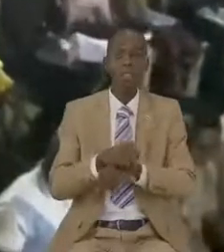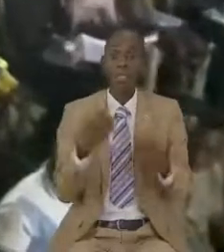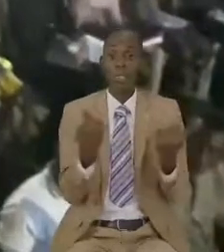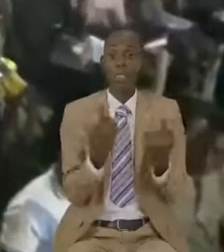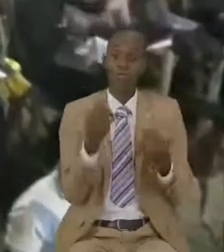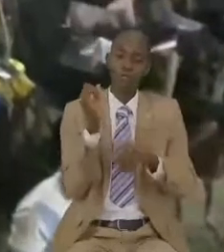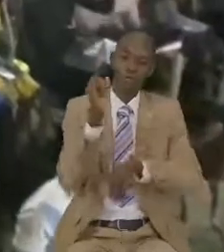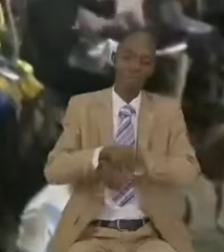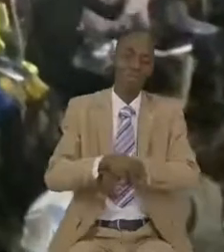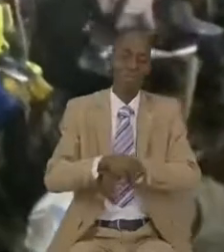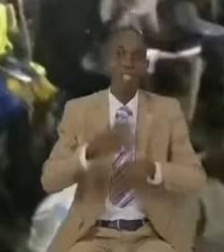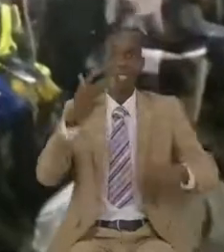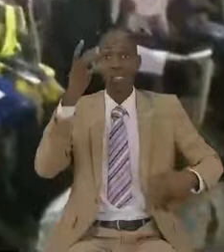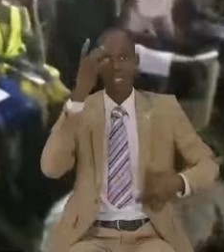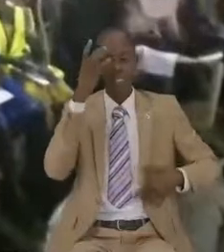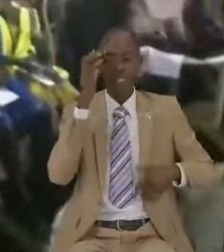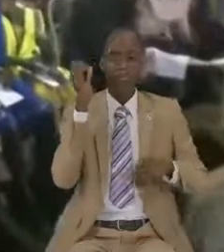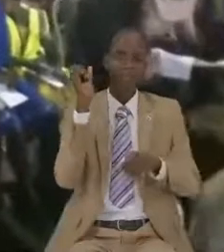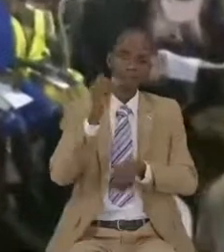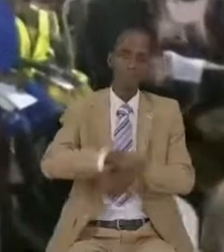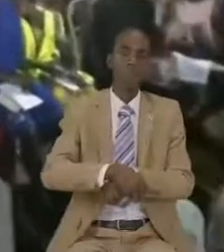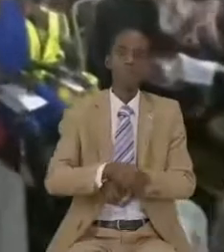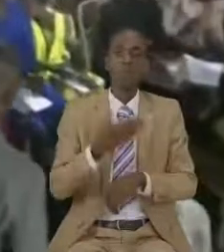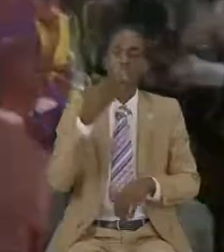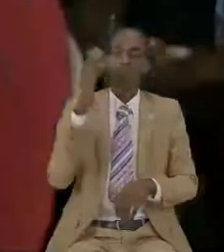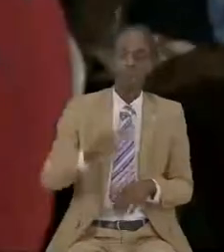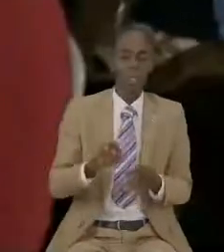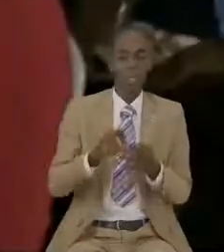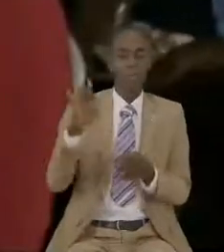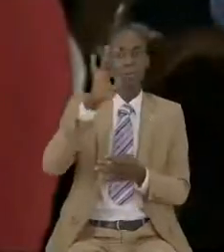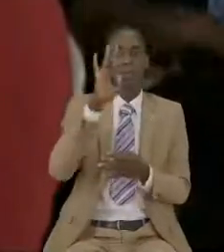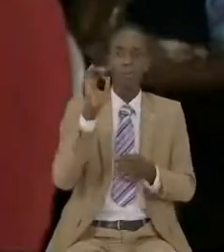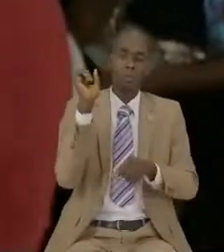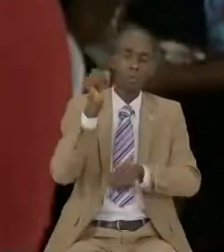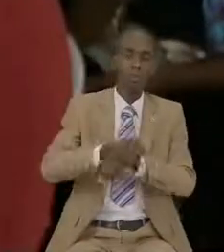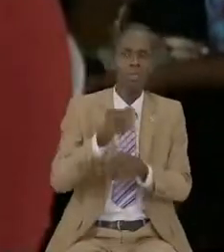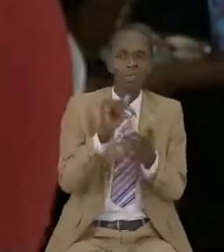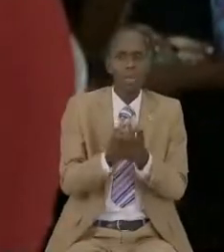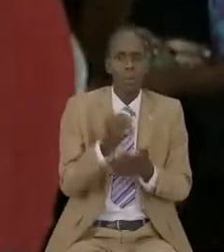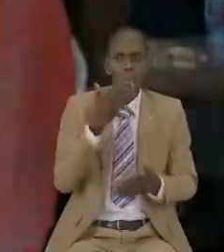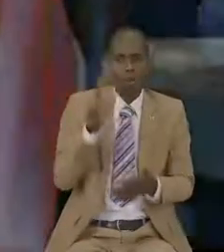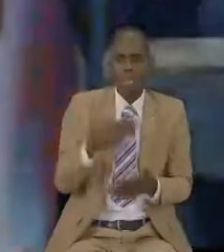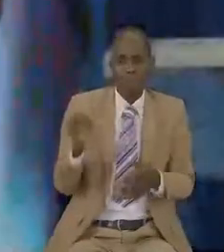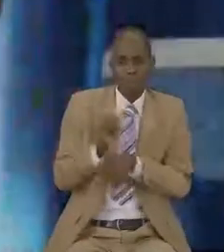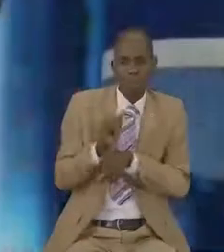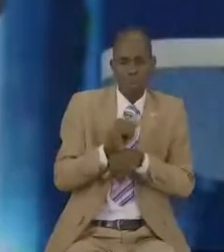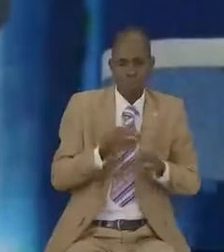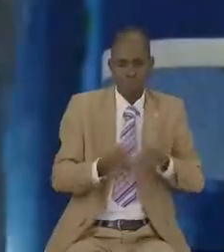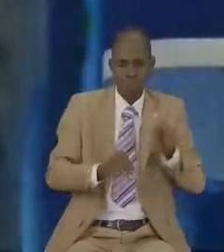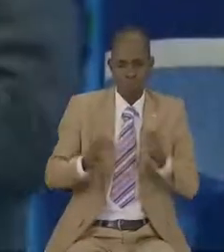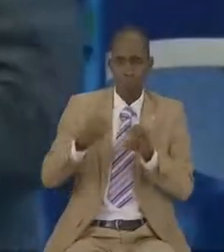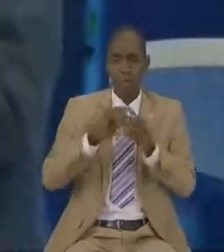subjuguée. Les mauvais esprits seront subjugués. Les choses qui bougent dans ton corps seront subjuguées.